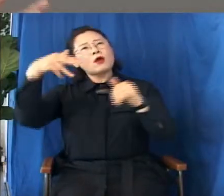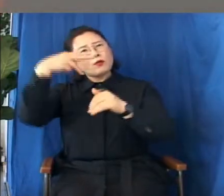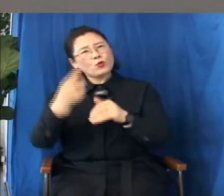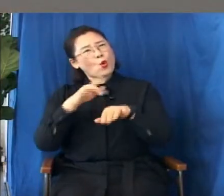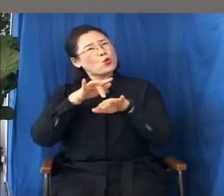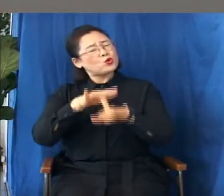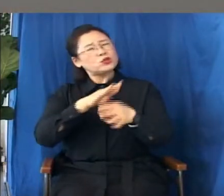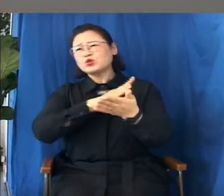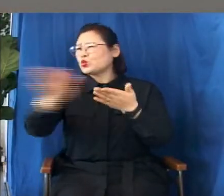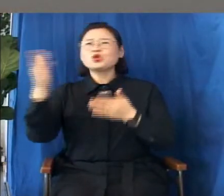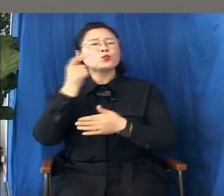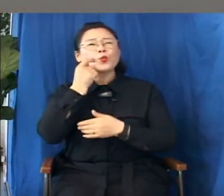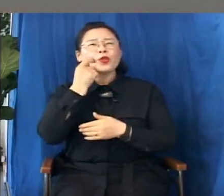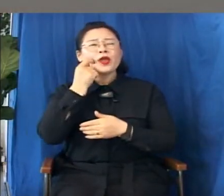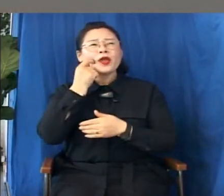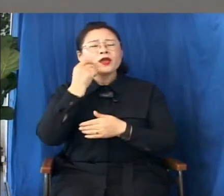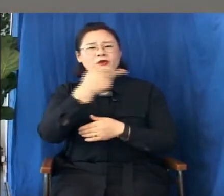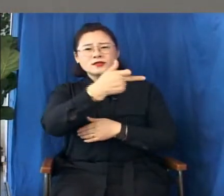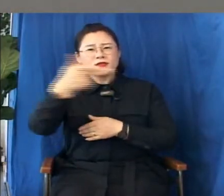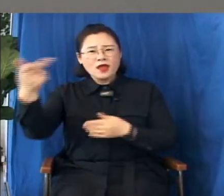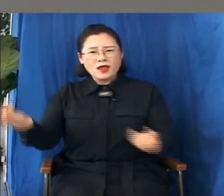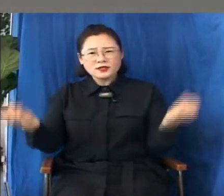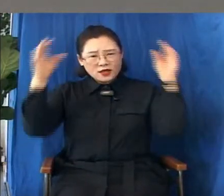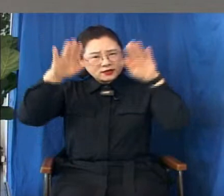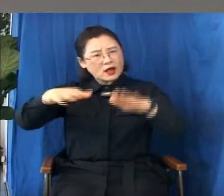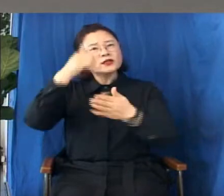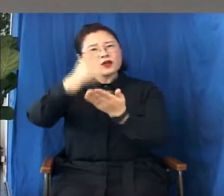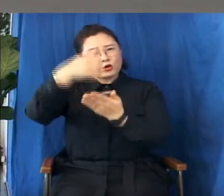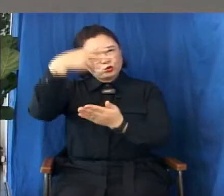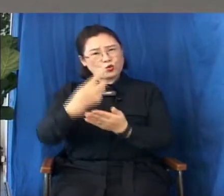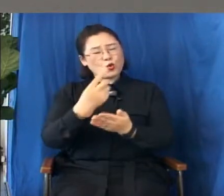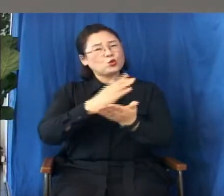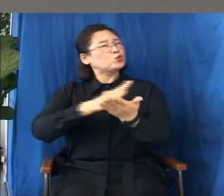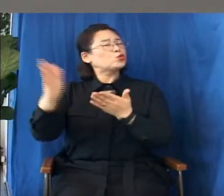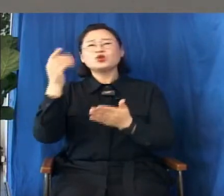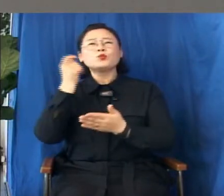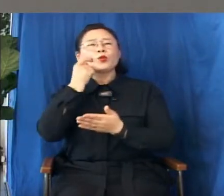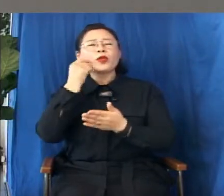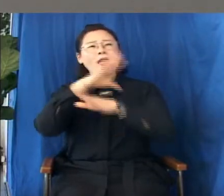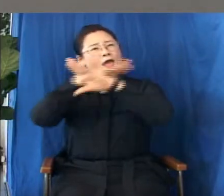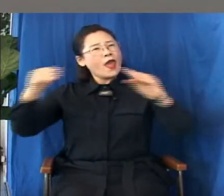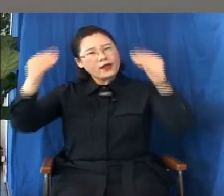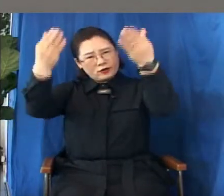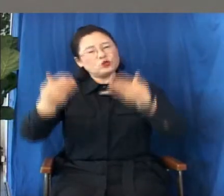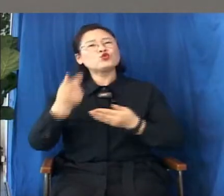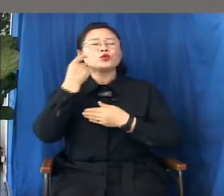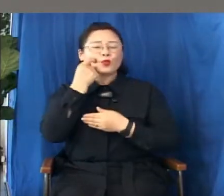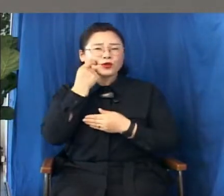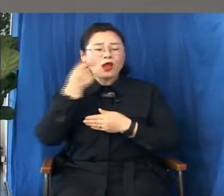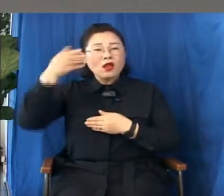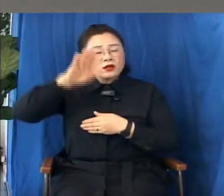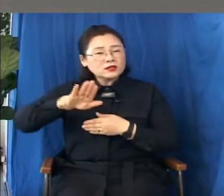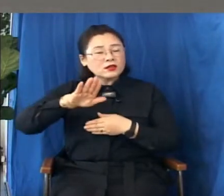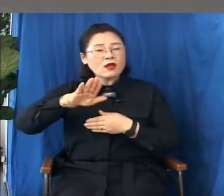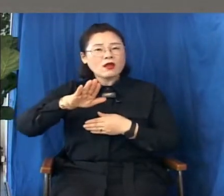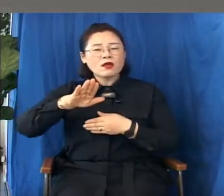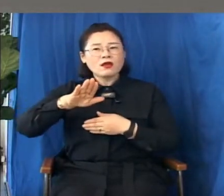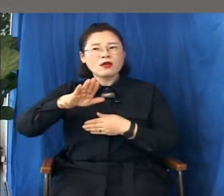자를 내어쫓지는 못하는 거예요. 그런데 이 속된 말로